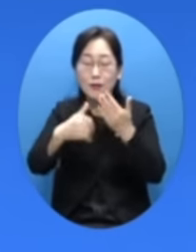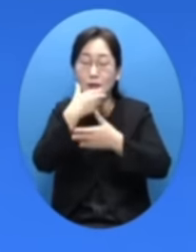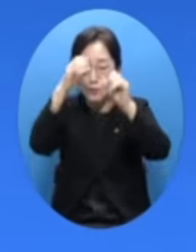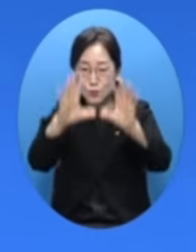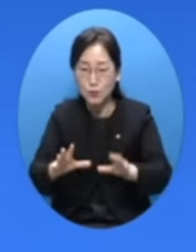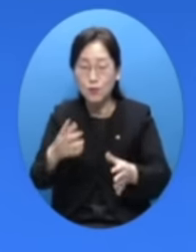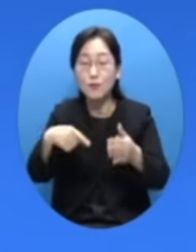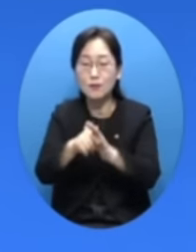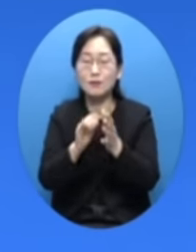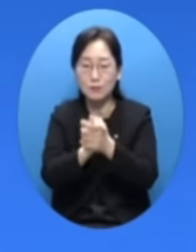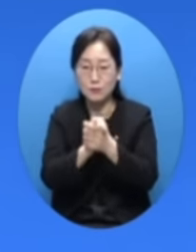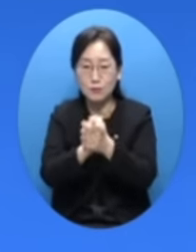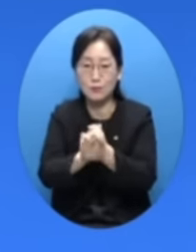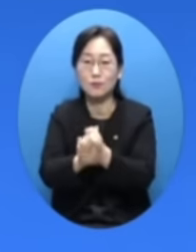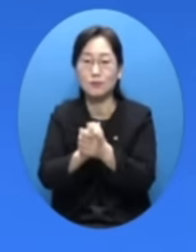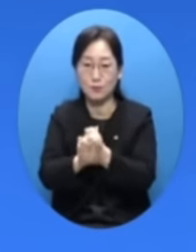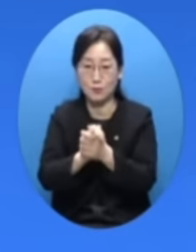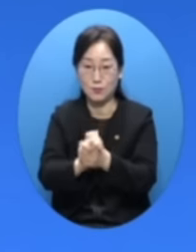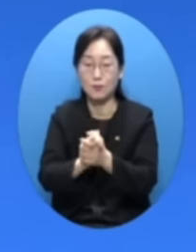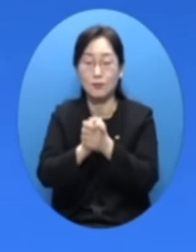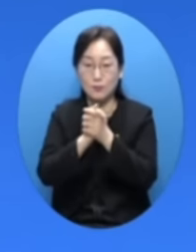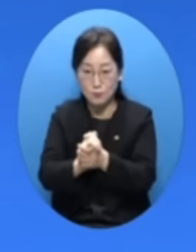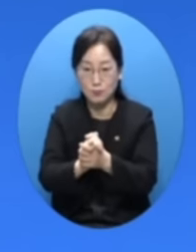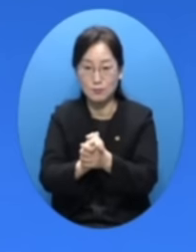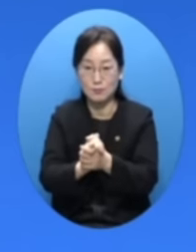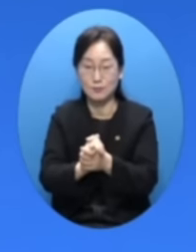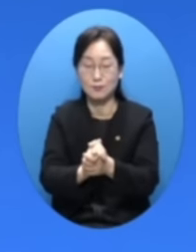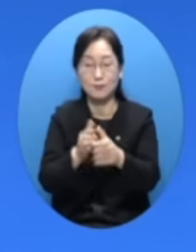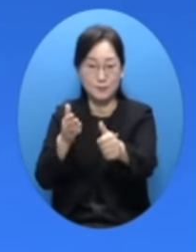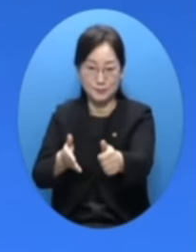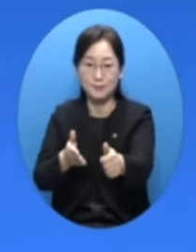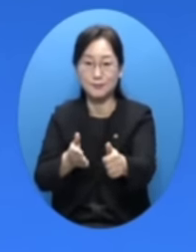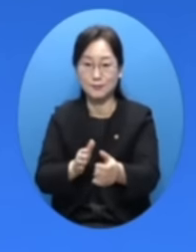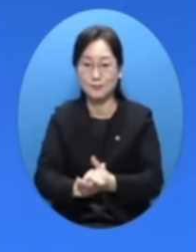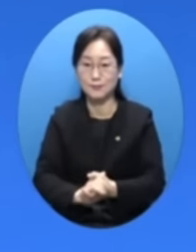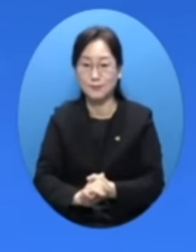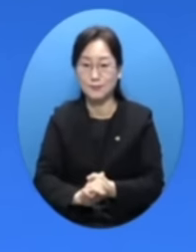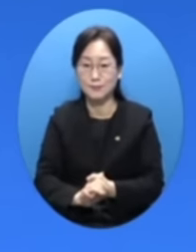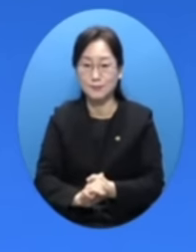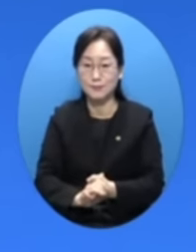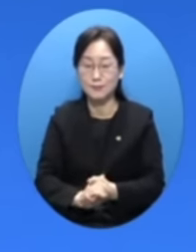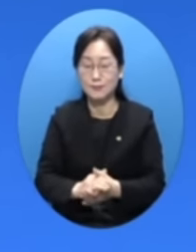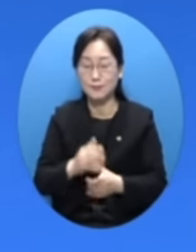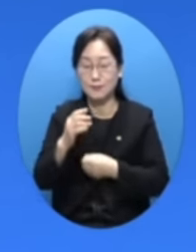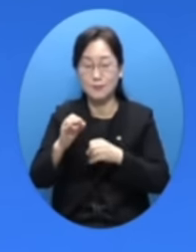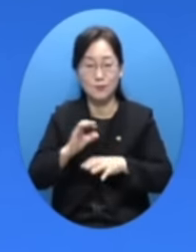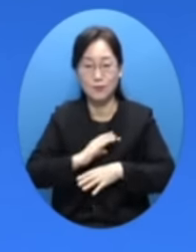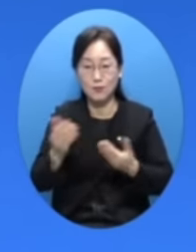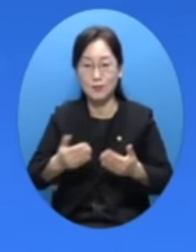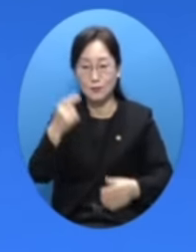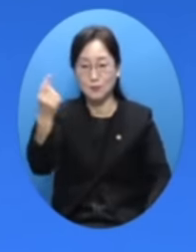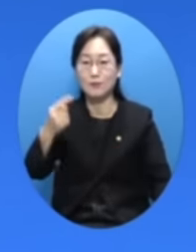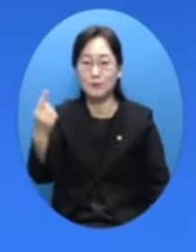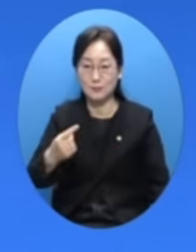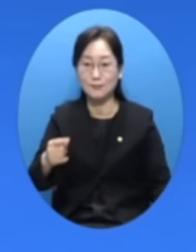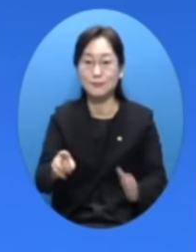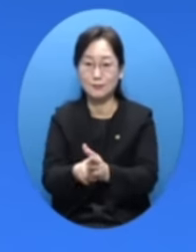기도하고 또 기도하고 또 기도하고 또 기도해 주시기 바랍니다. 한 놀라운 역사가 우리 모두에게 임하게 될